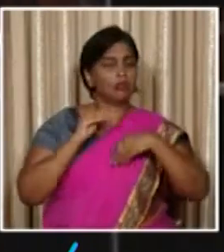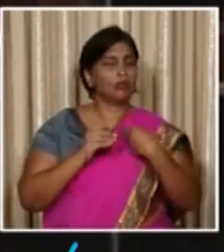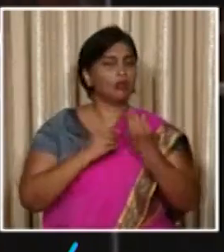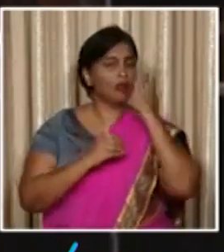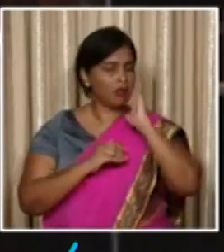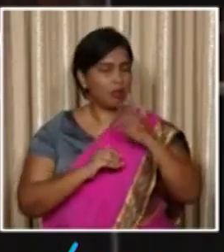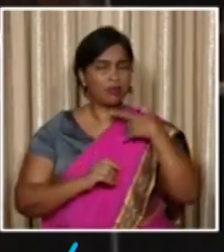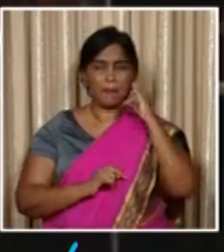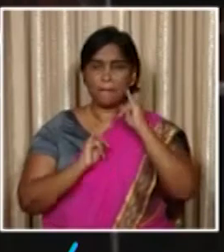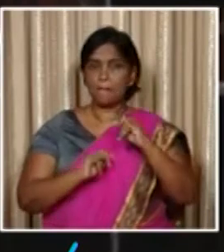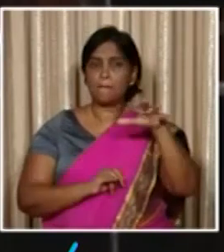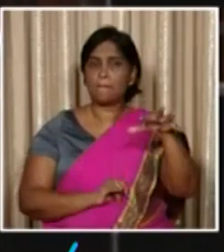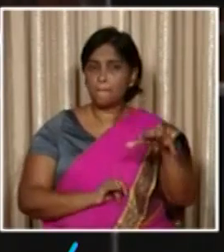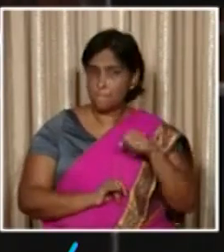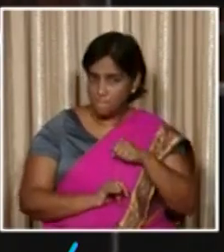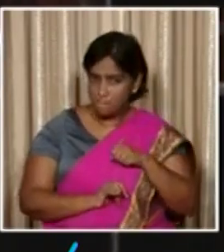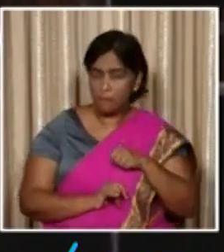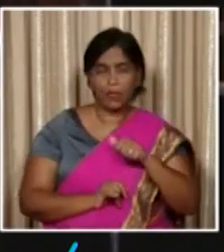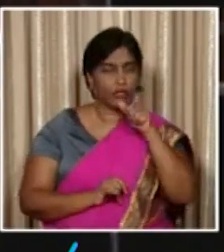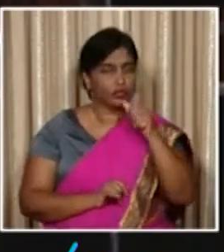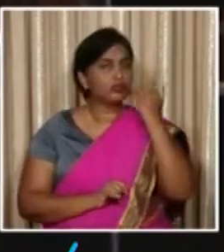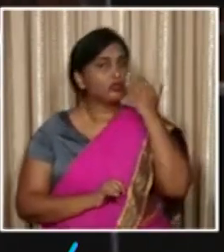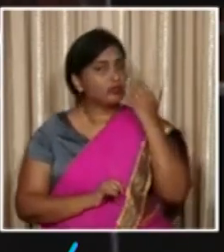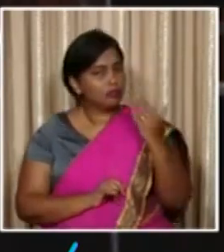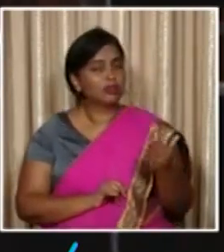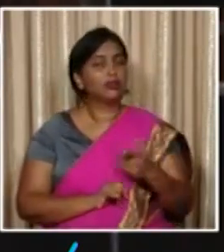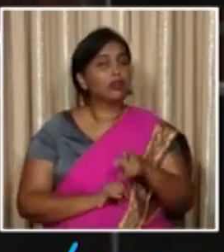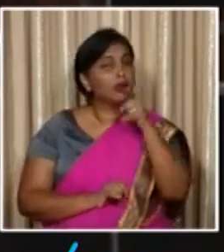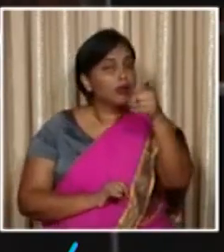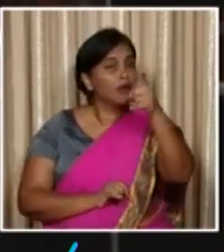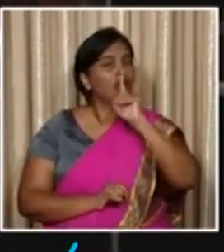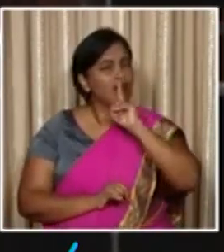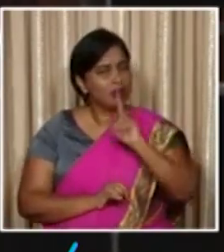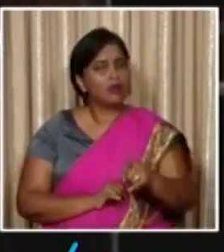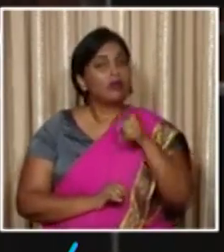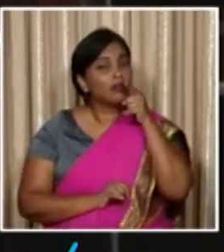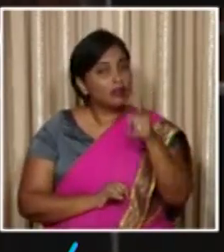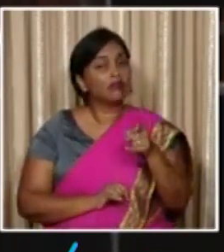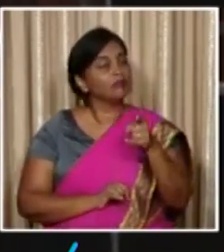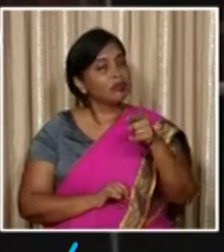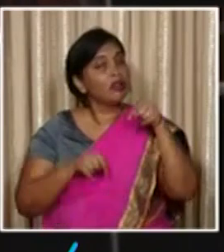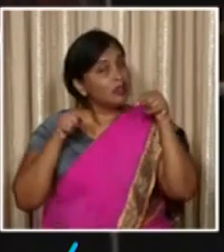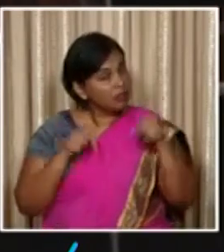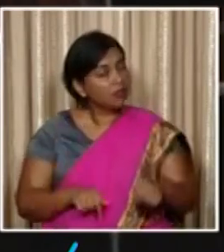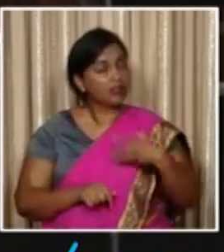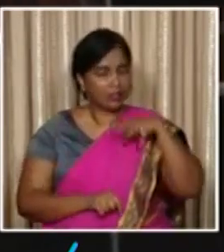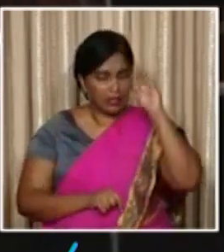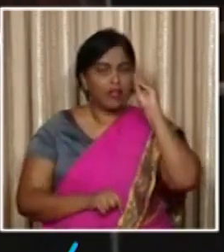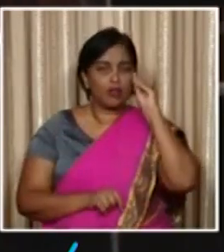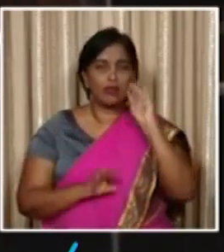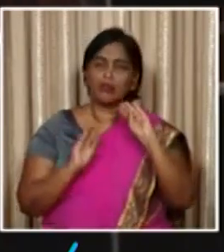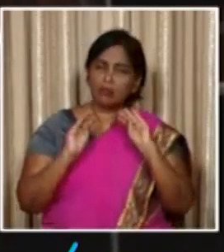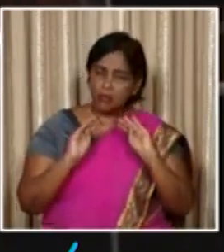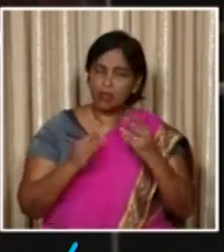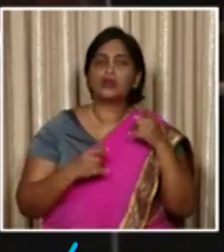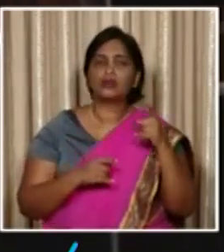ස්වාධීනත්වය අවභාවිතා කරන බව පැහැදිලිවම පේන විට මට ඔබතුමන්ලගේ අහන්න තියෙන්නේ ඔබතුමන්ලා දැන්වත් හිතනවාද යම් තාක්